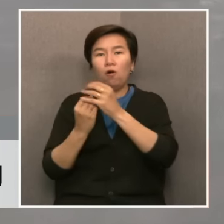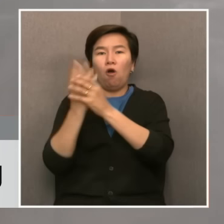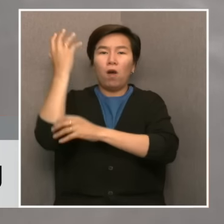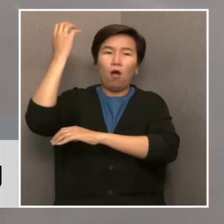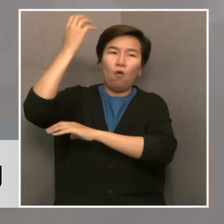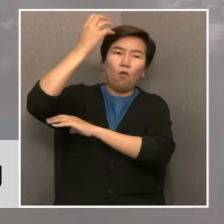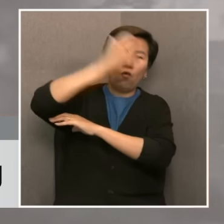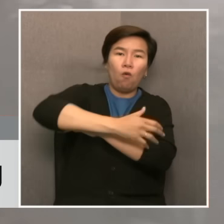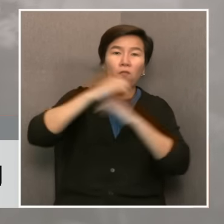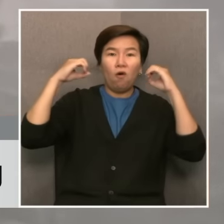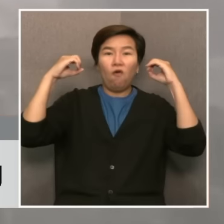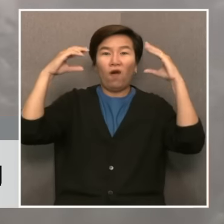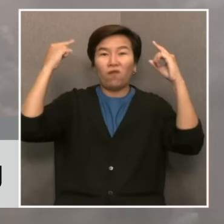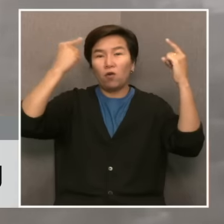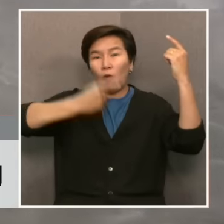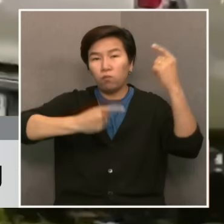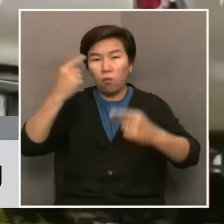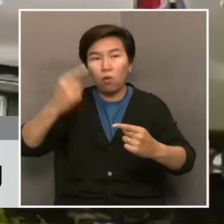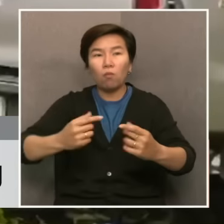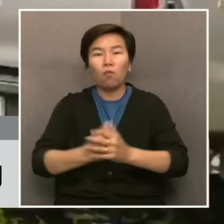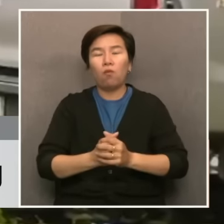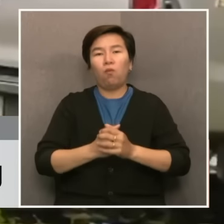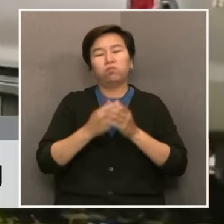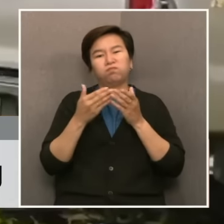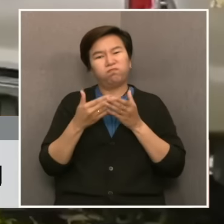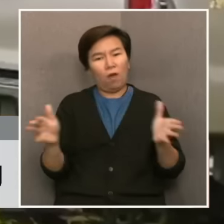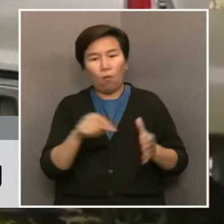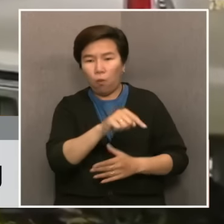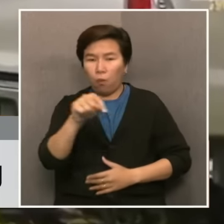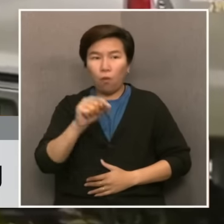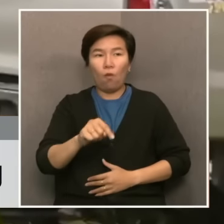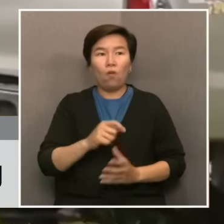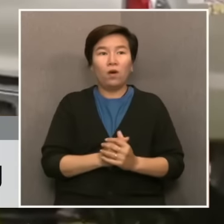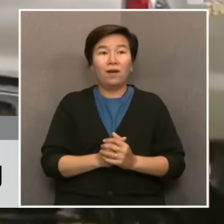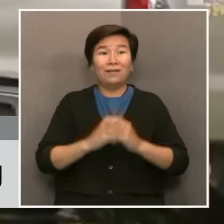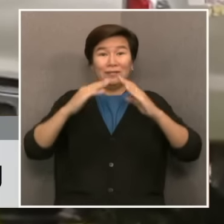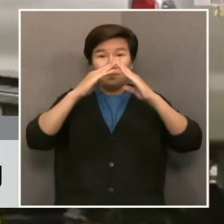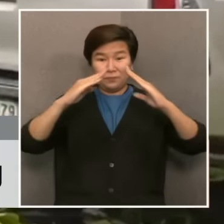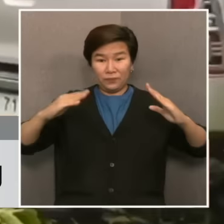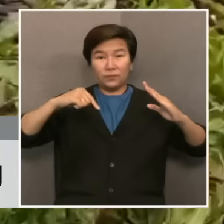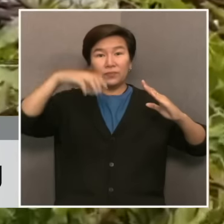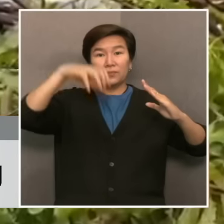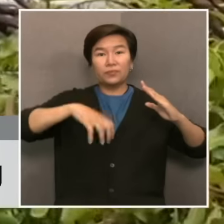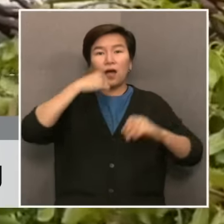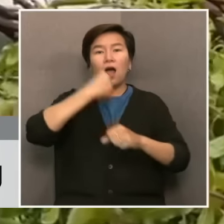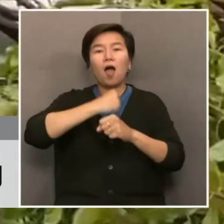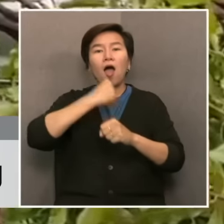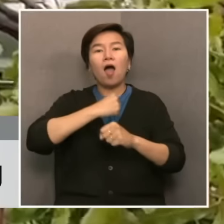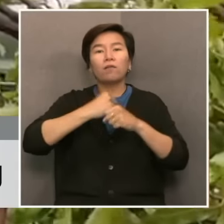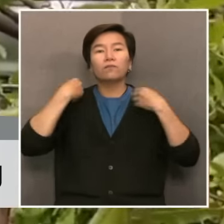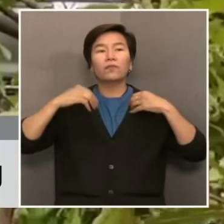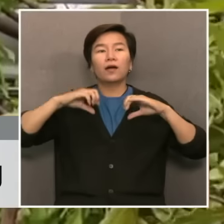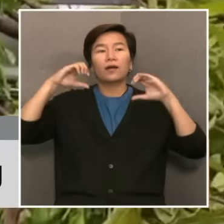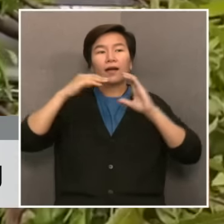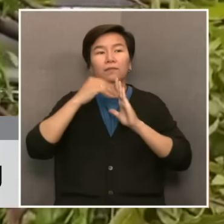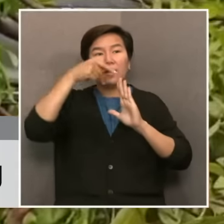หายเป็นบริเวณกว้างที่ศาลากลางจังหวัดแพร่กิ่งไม้หักทับรถยนต์ของส่วนราชการและข้าราชการ